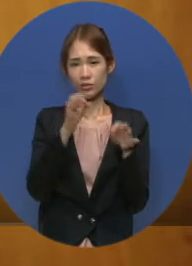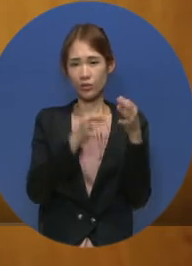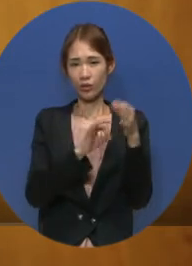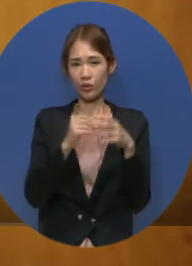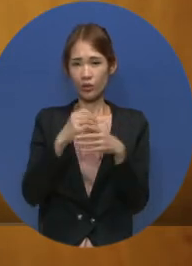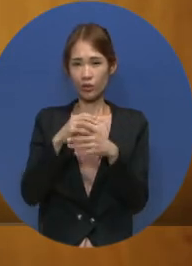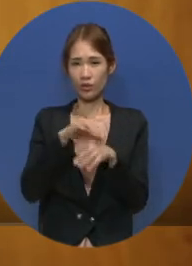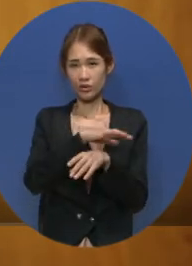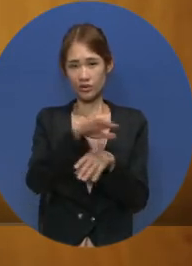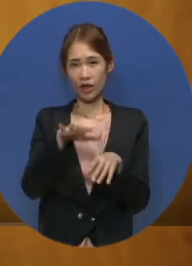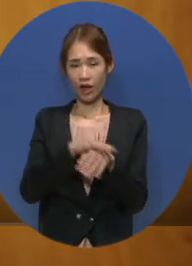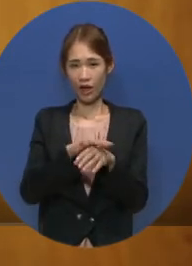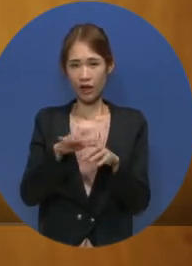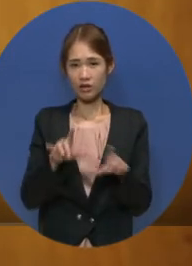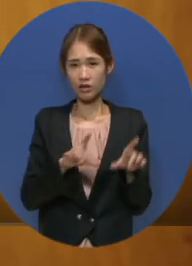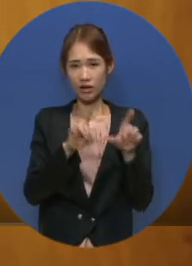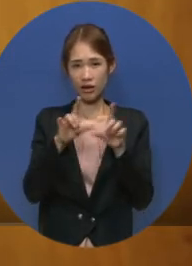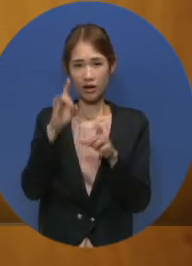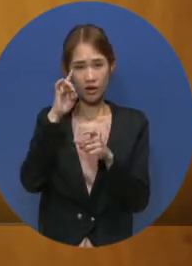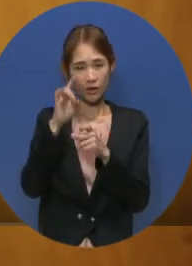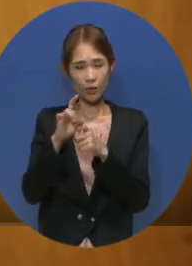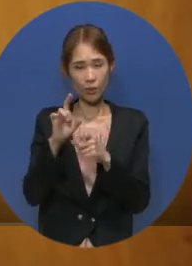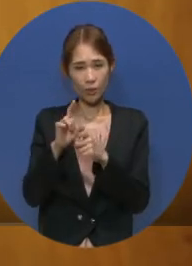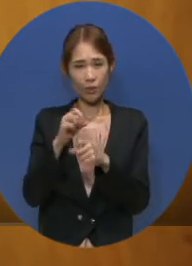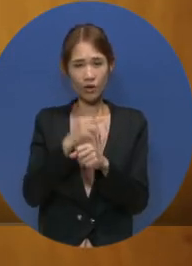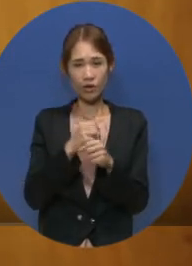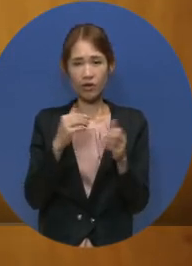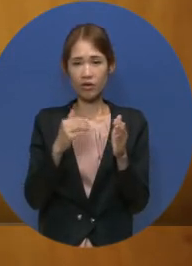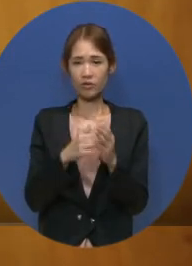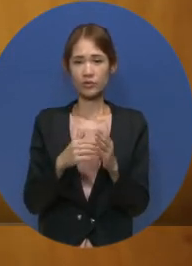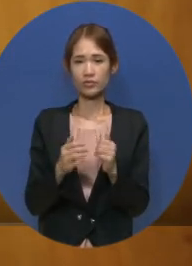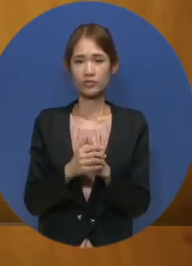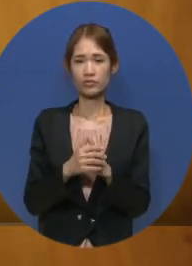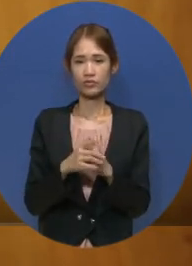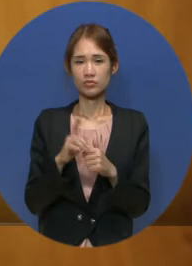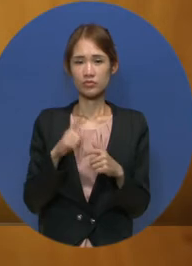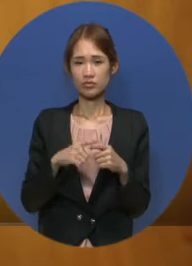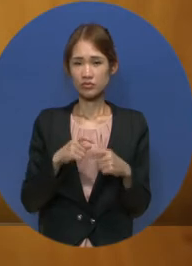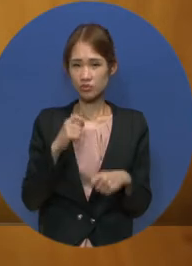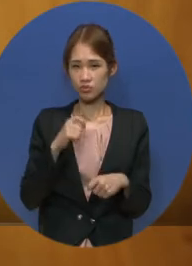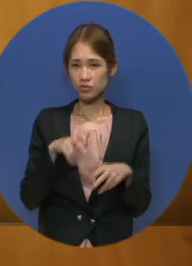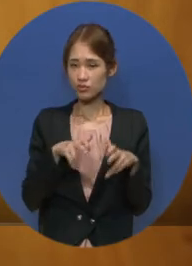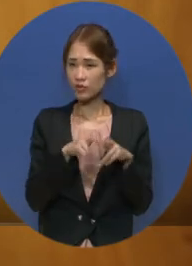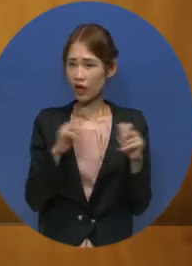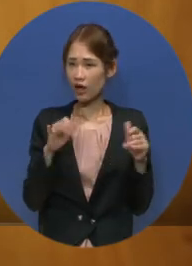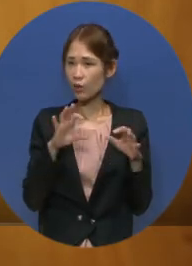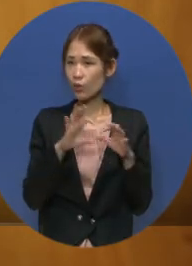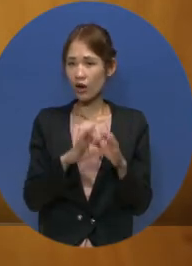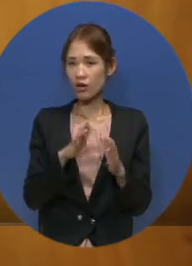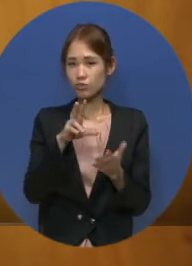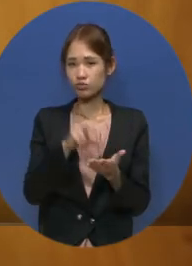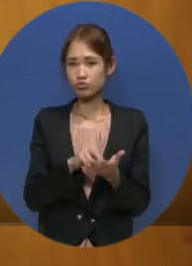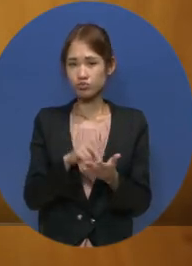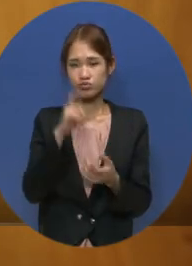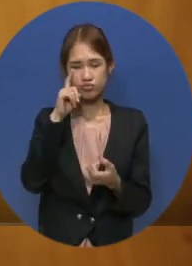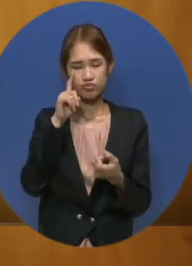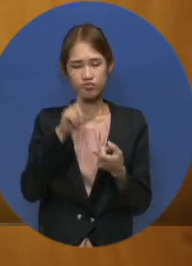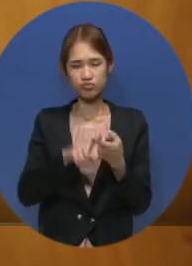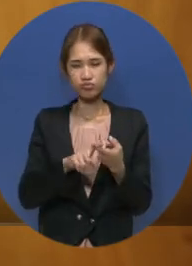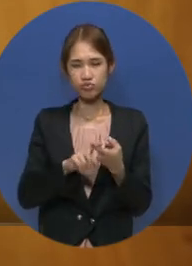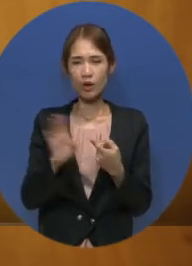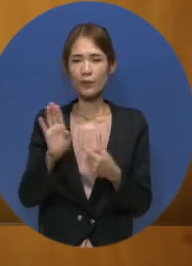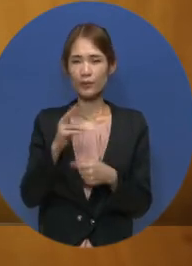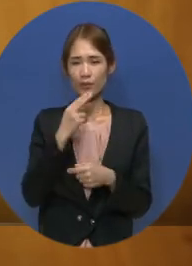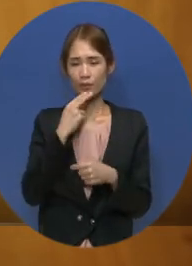만들면서 함께 잘 살아갈 수 있을까 고민을 했었는데요. 그때는 사실은 장애인의 문제에 대해서는 전혀 관심이 없었어요.